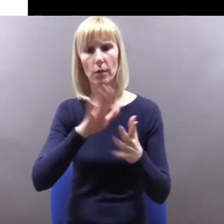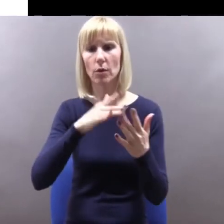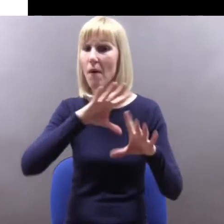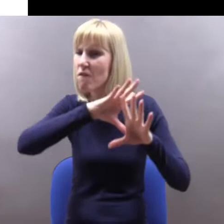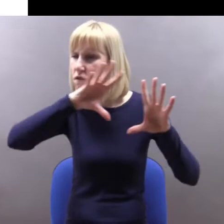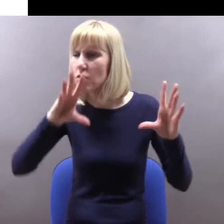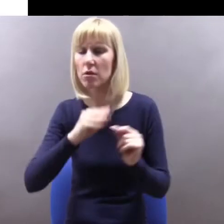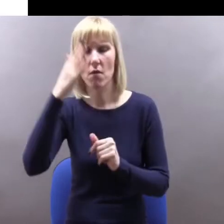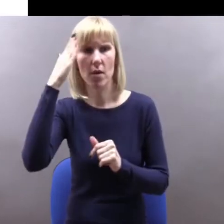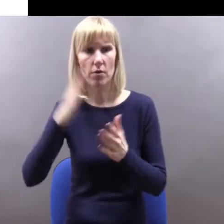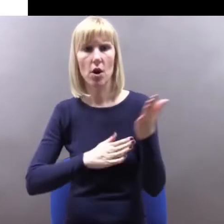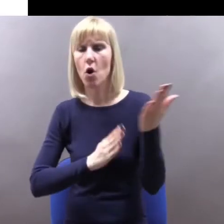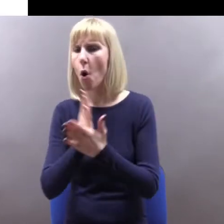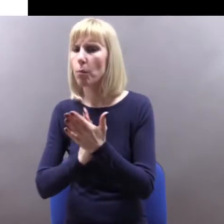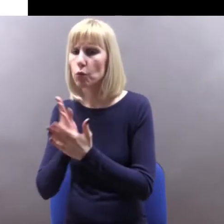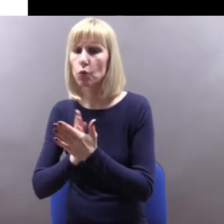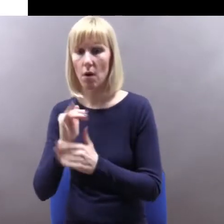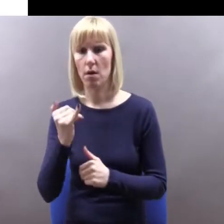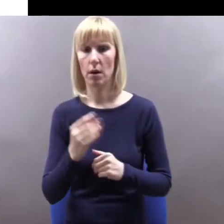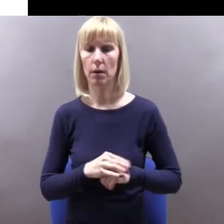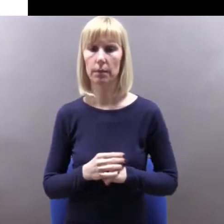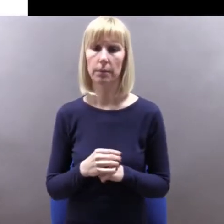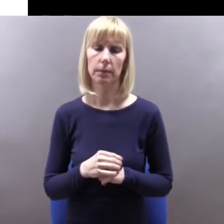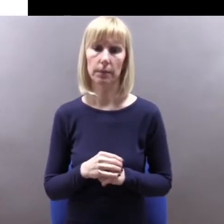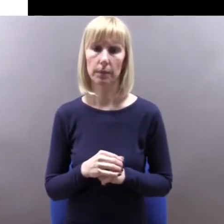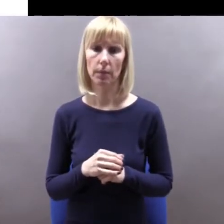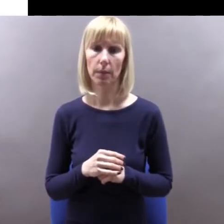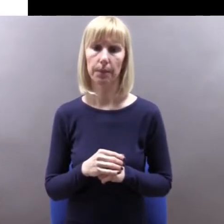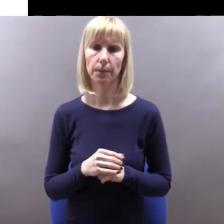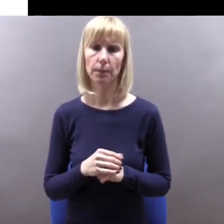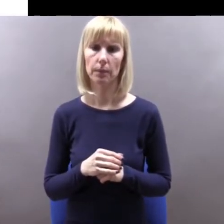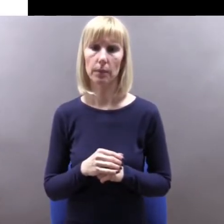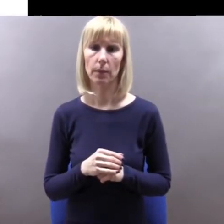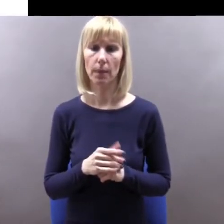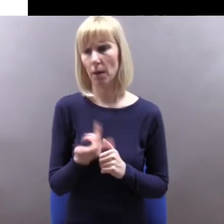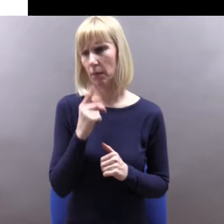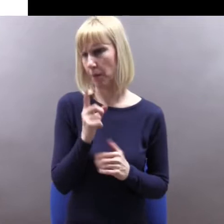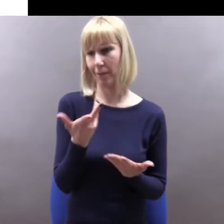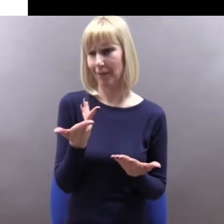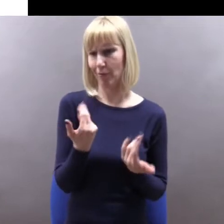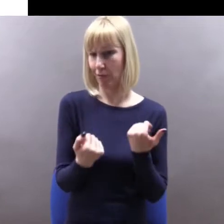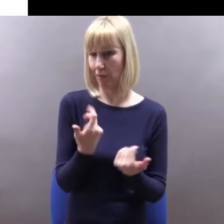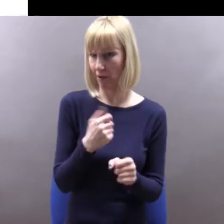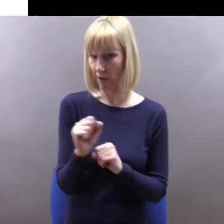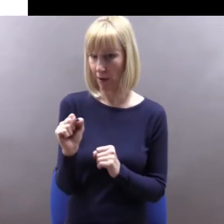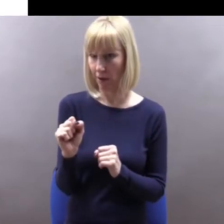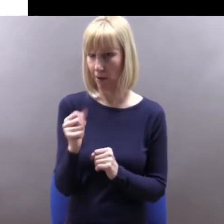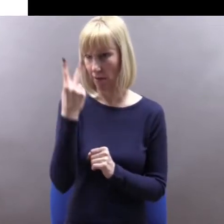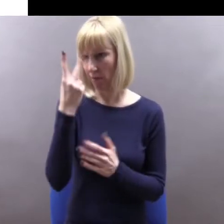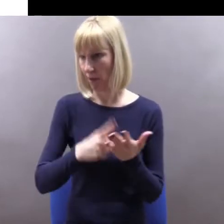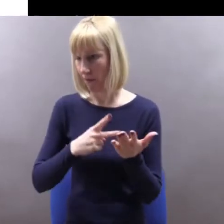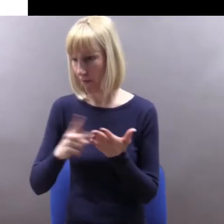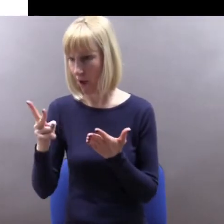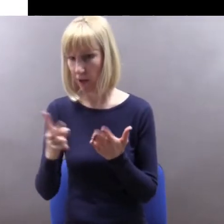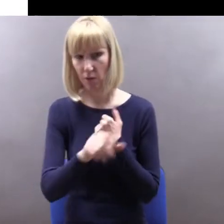dwukrotnie samemu od A do Z się z tym zmierzyć. I to, co jest bardzo ważne i